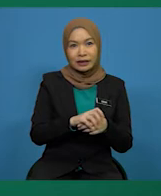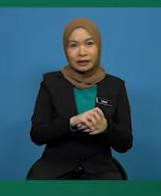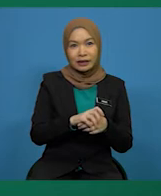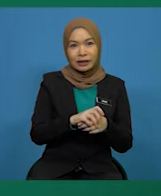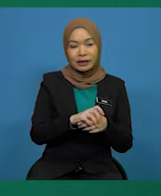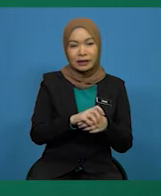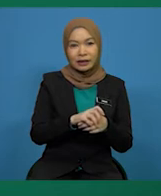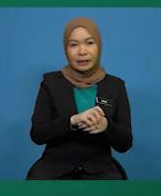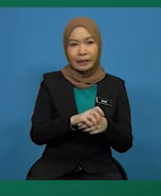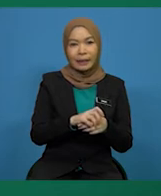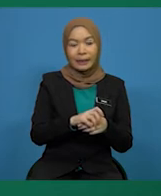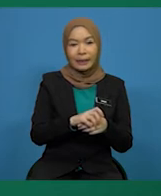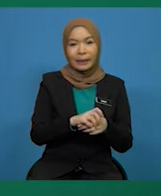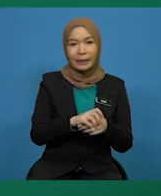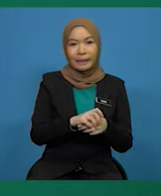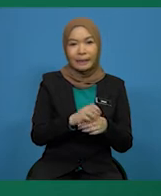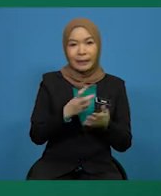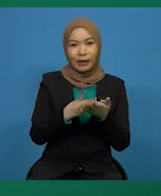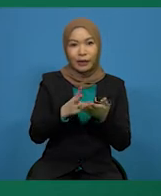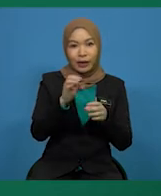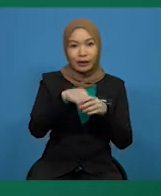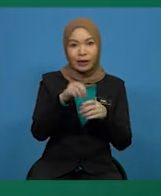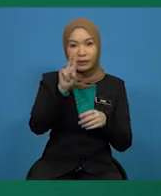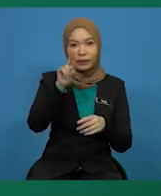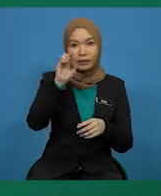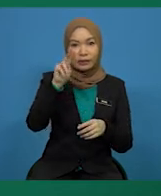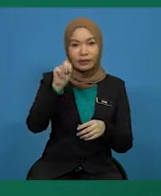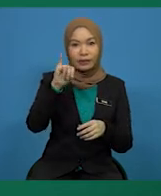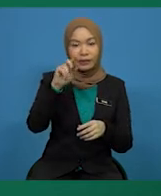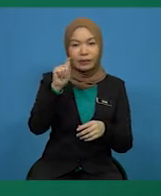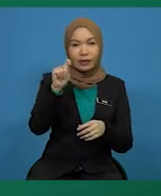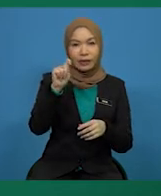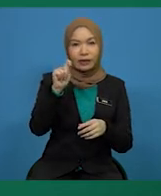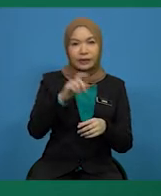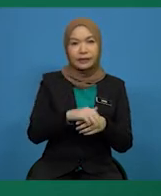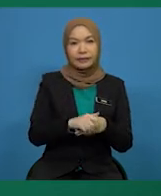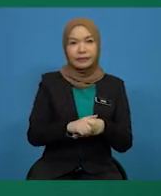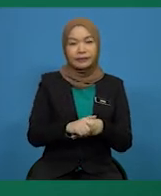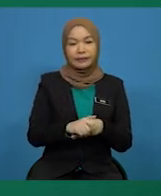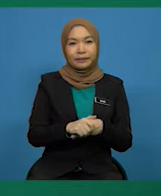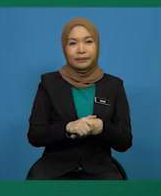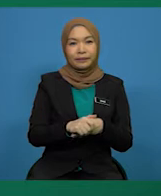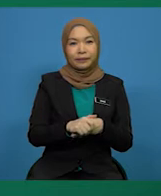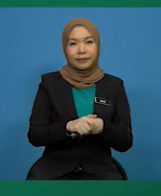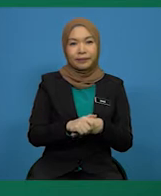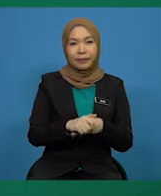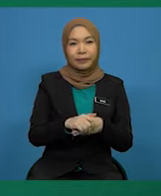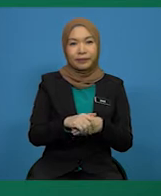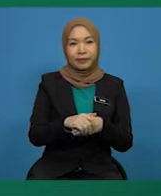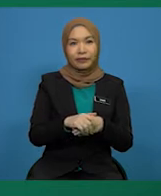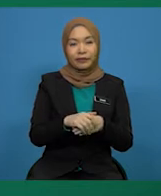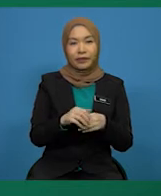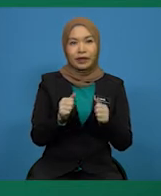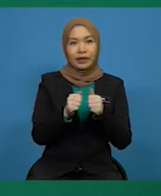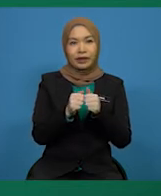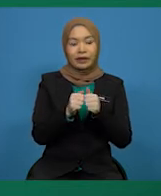dalam unit. Dan seterusnya, pelajar menulis nilai asalan paksi kadar bunga dan kuantiti wang dengan